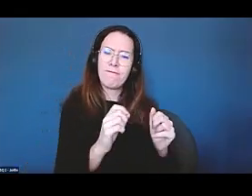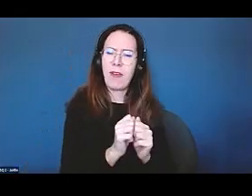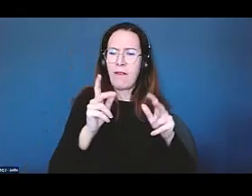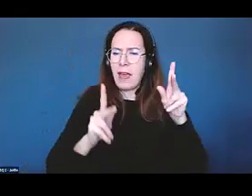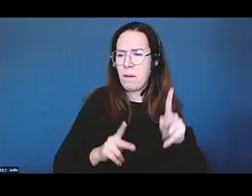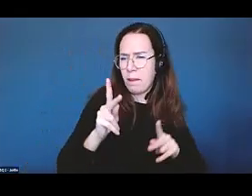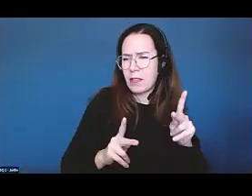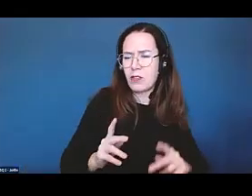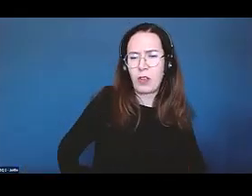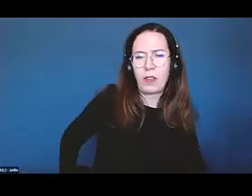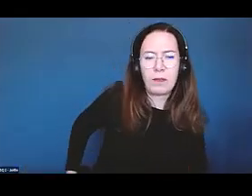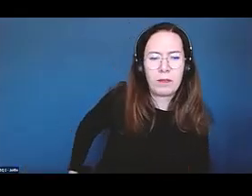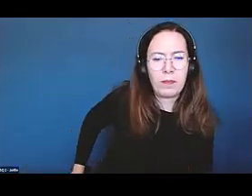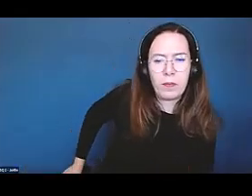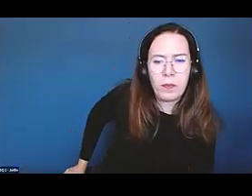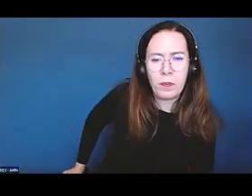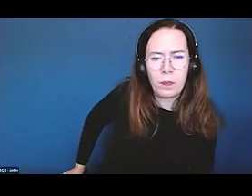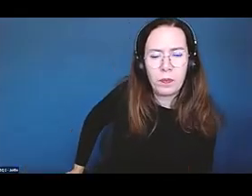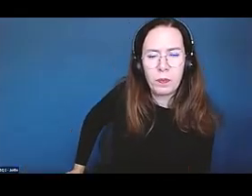les personnes.